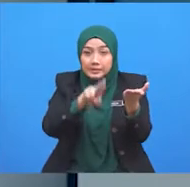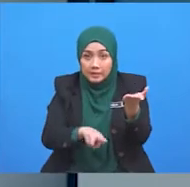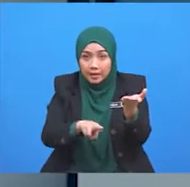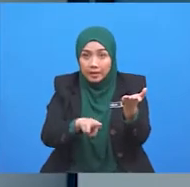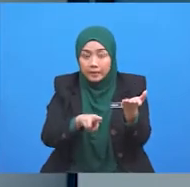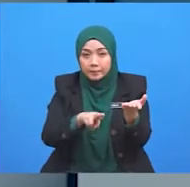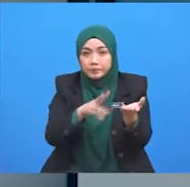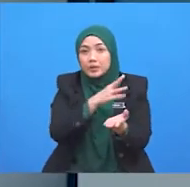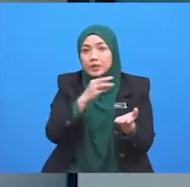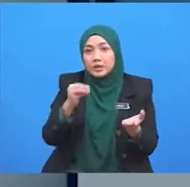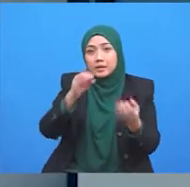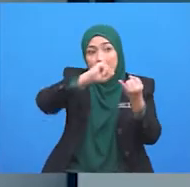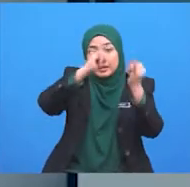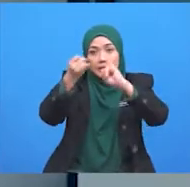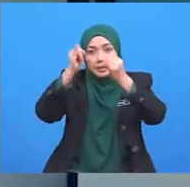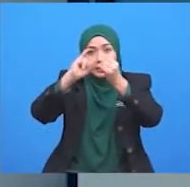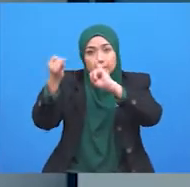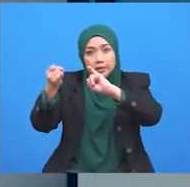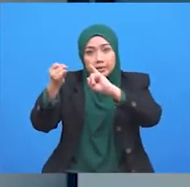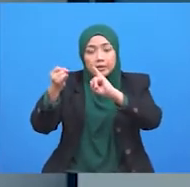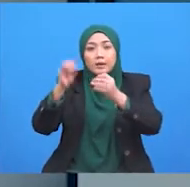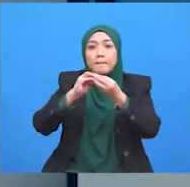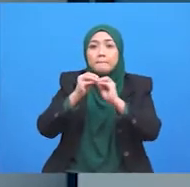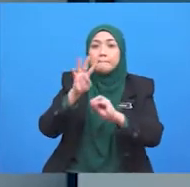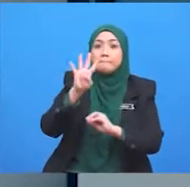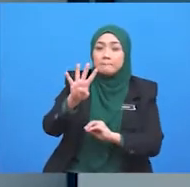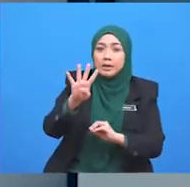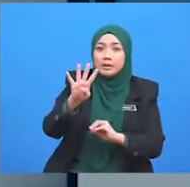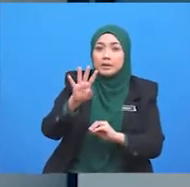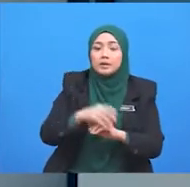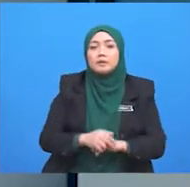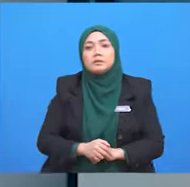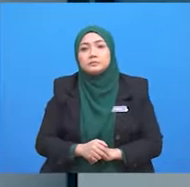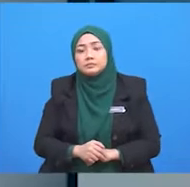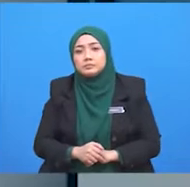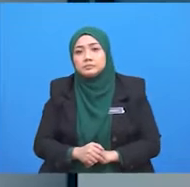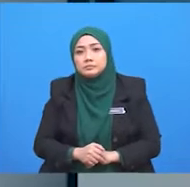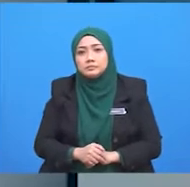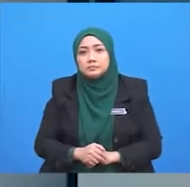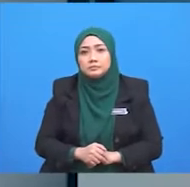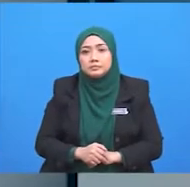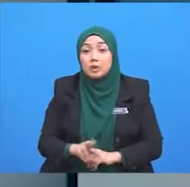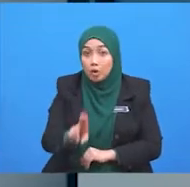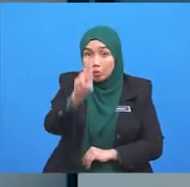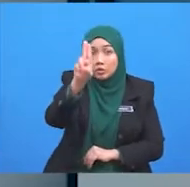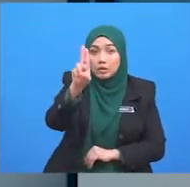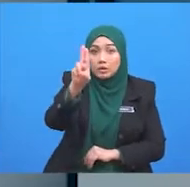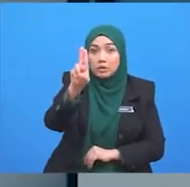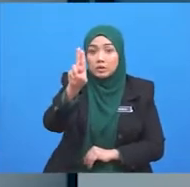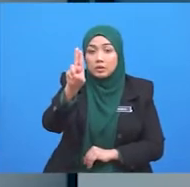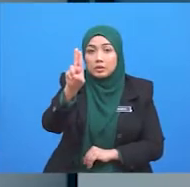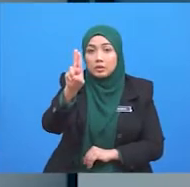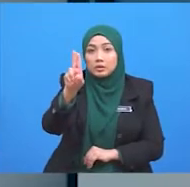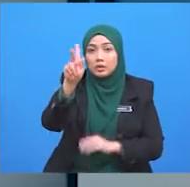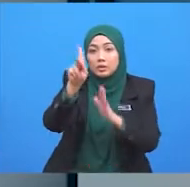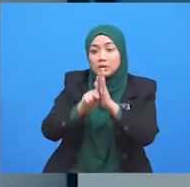rendah. Unsur suhu dan iklim yang keempat ialah kekepasan. Semasa solstice musim sejuk di hemisfera utara,